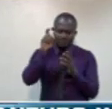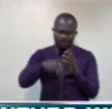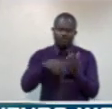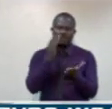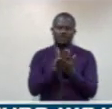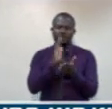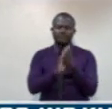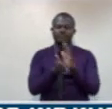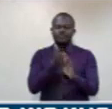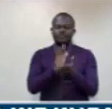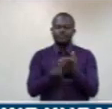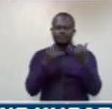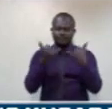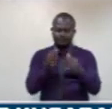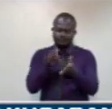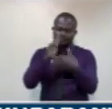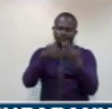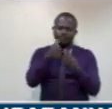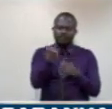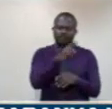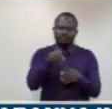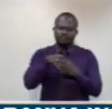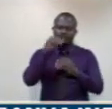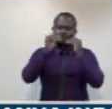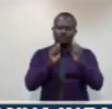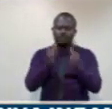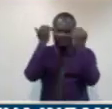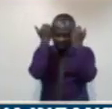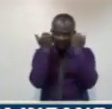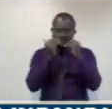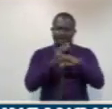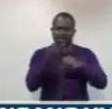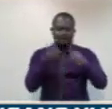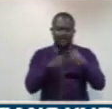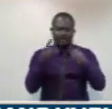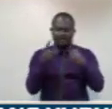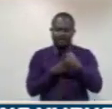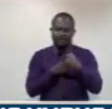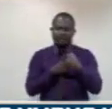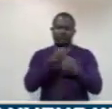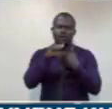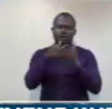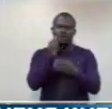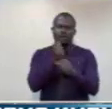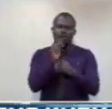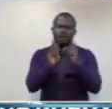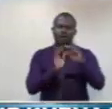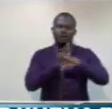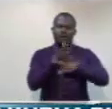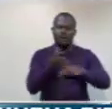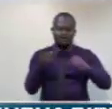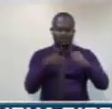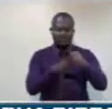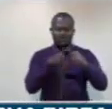kuranduka. Kuri ubu abakurikiranweho ibyaha mu nzego z'ubutabera ni 66, bakaba barabikoreye abaturage